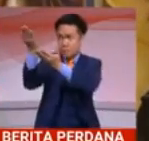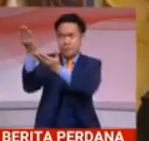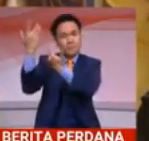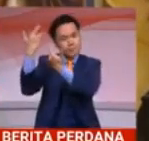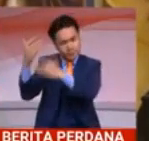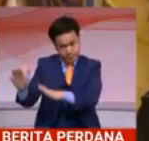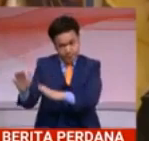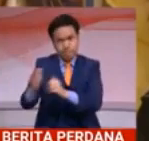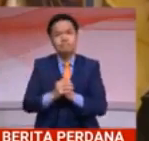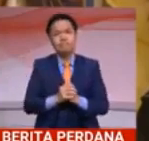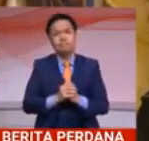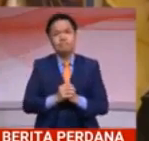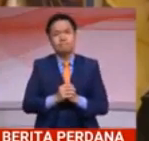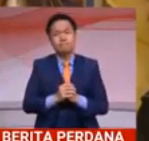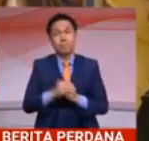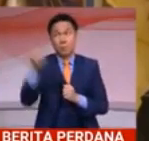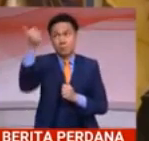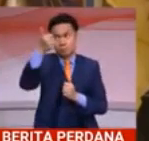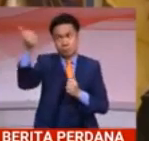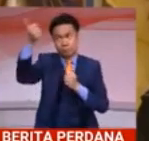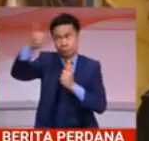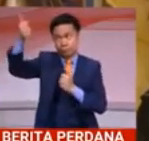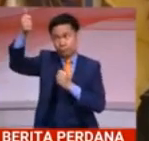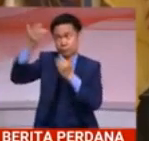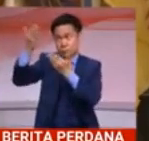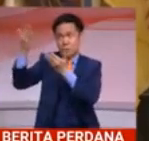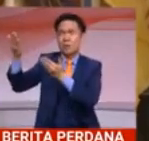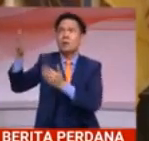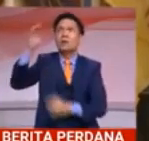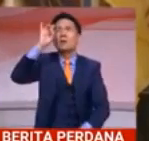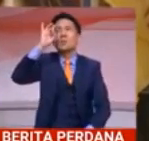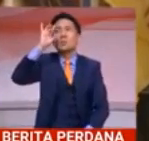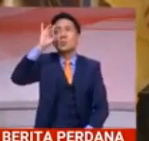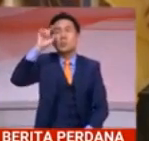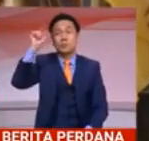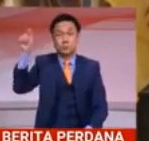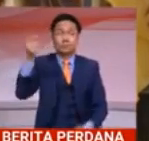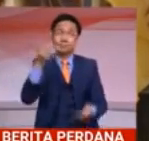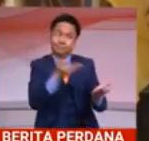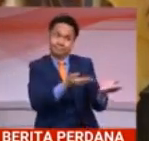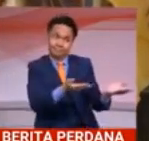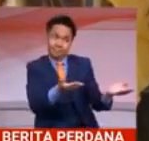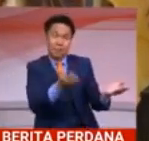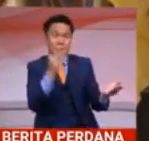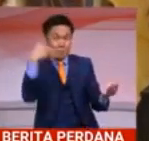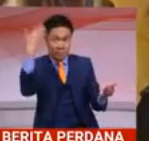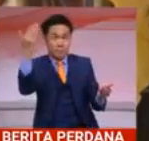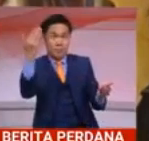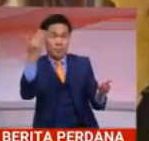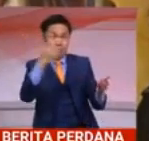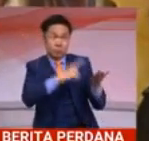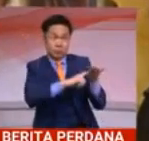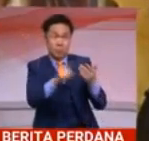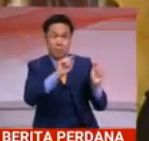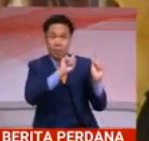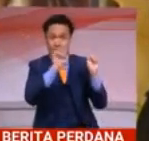berkenaan. Mereka-mereka yang berkenaan. So insyaAllah benda ini akan disebut mungkin dalam next week.